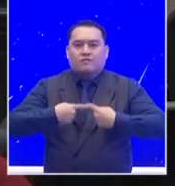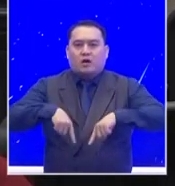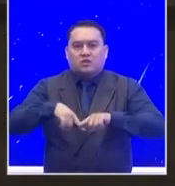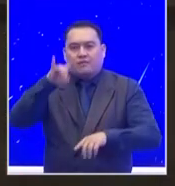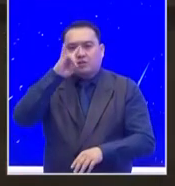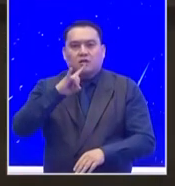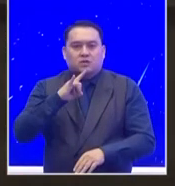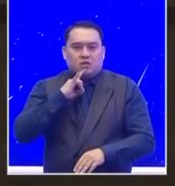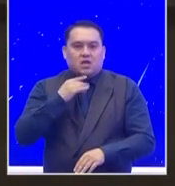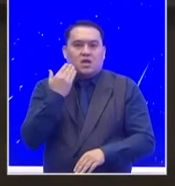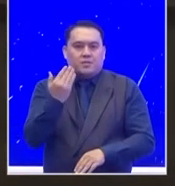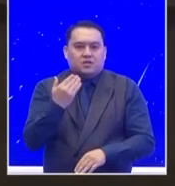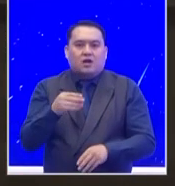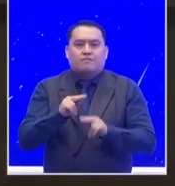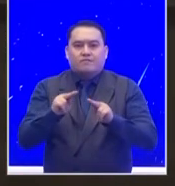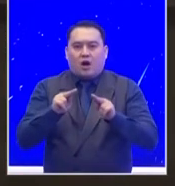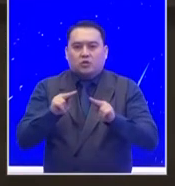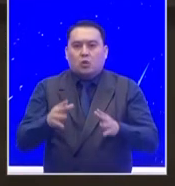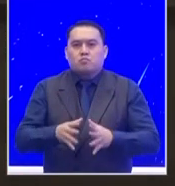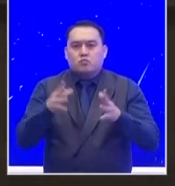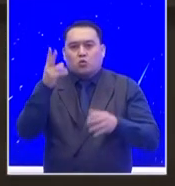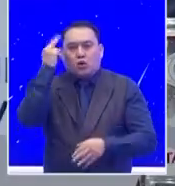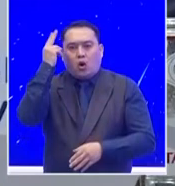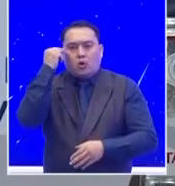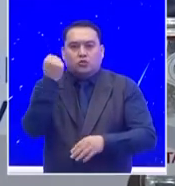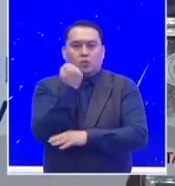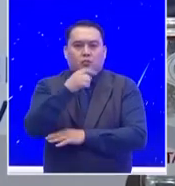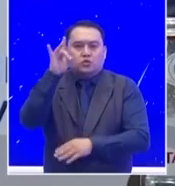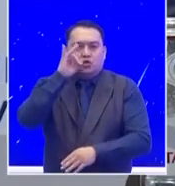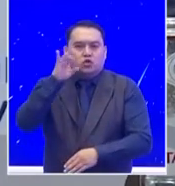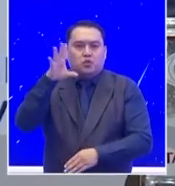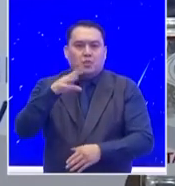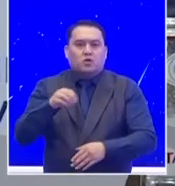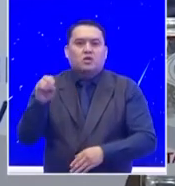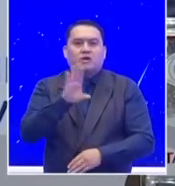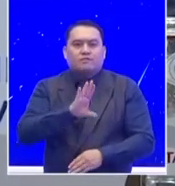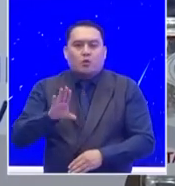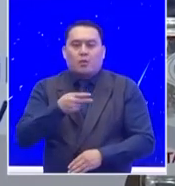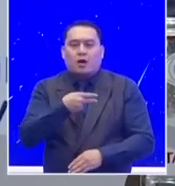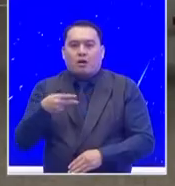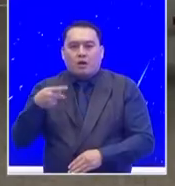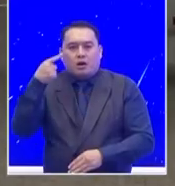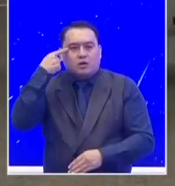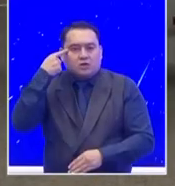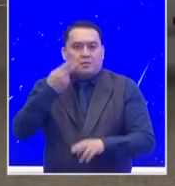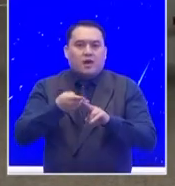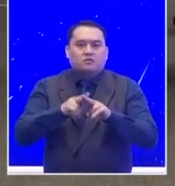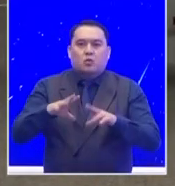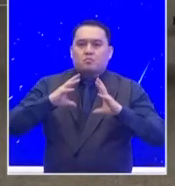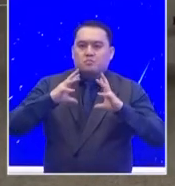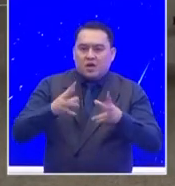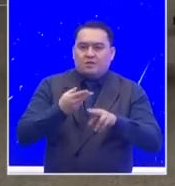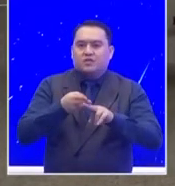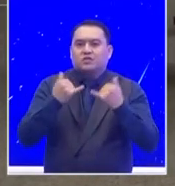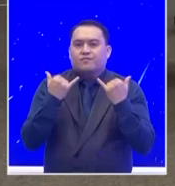организацией в Казахстане. Именно здесь воспитали самое большое количество призеров чемпионатов Европы, Азии и мира. На